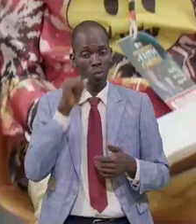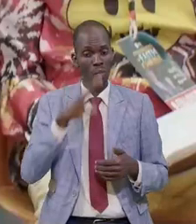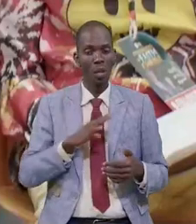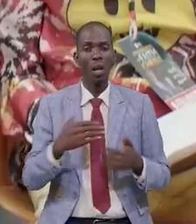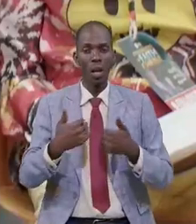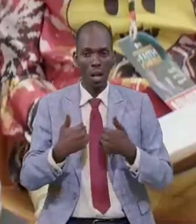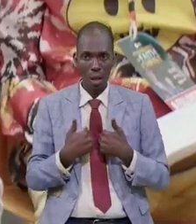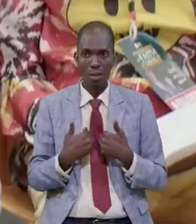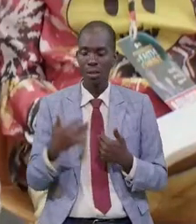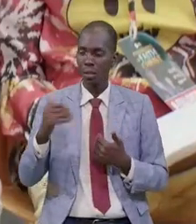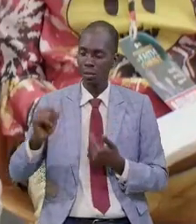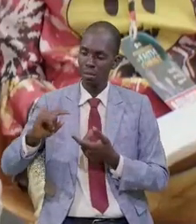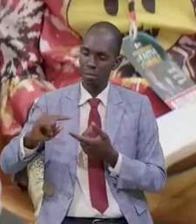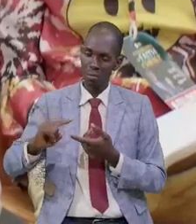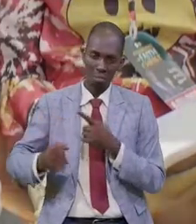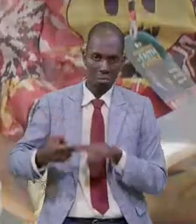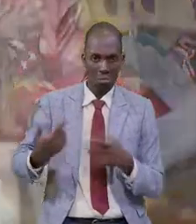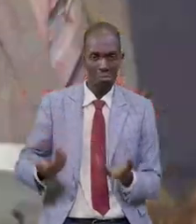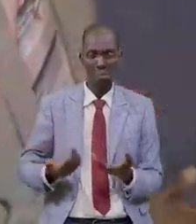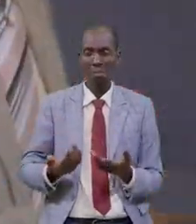collègue un partenaire